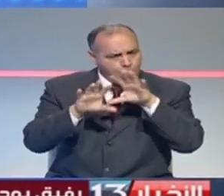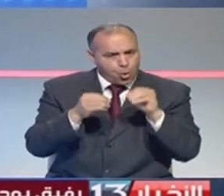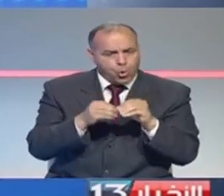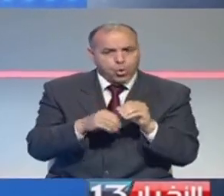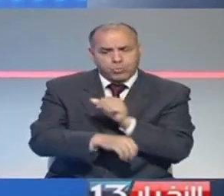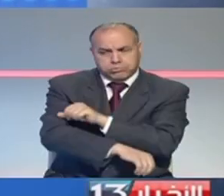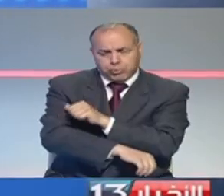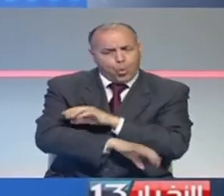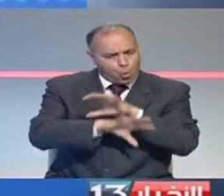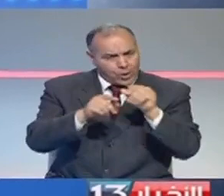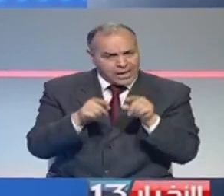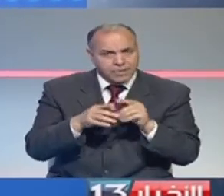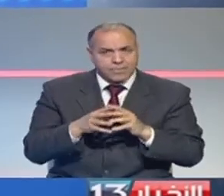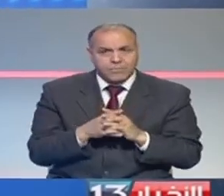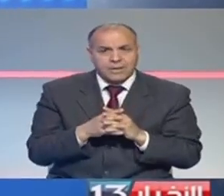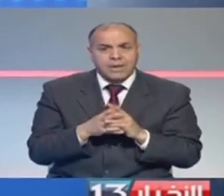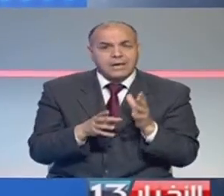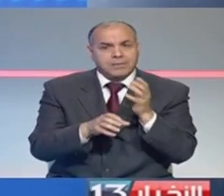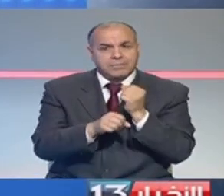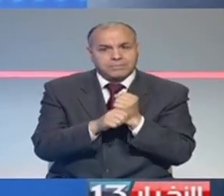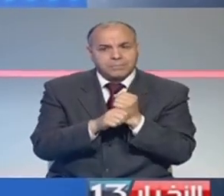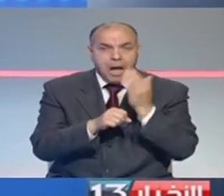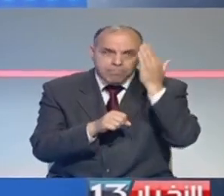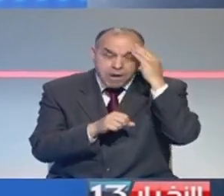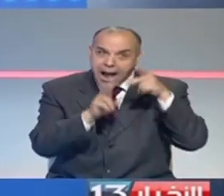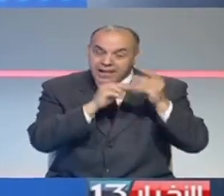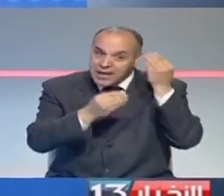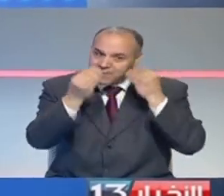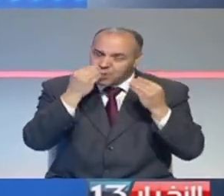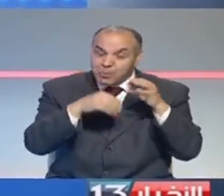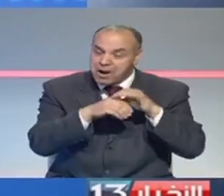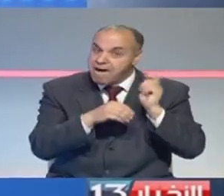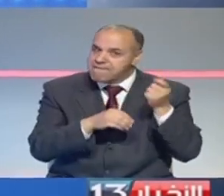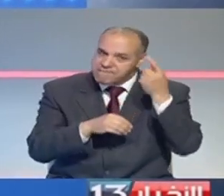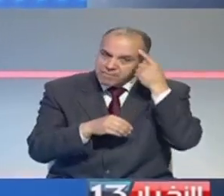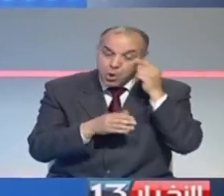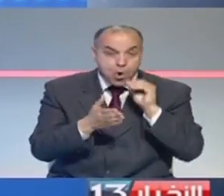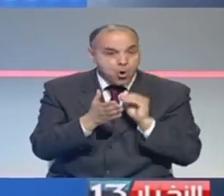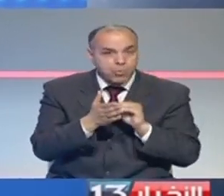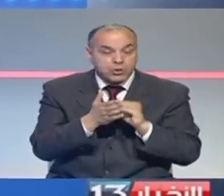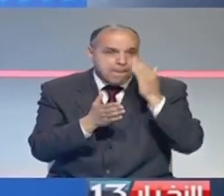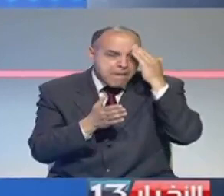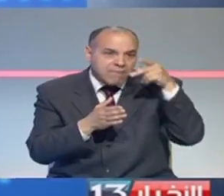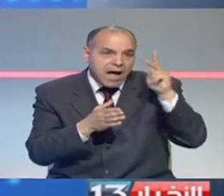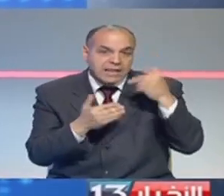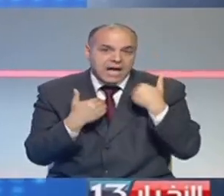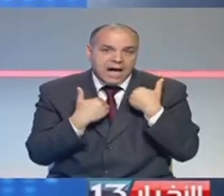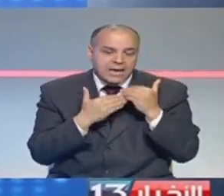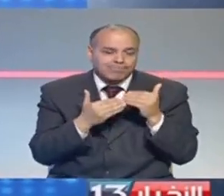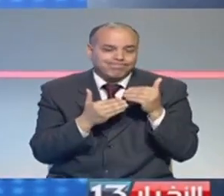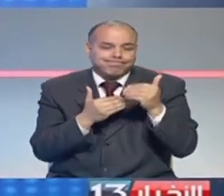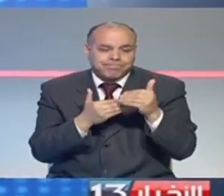أطباء وممرضين كسبنا معرفة بالمرض هذا، وكذلك المعرفة خلتنا